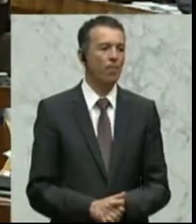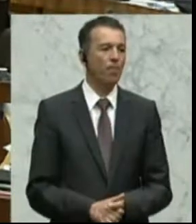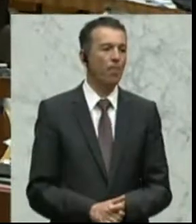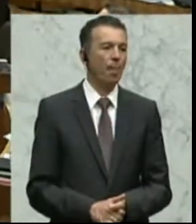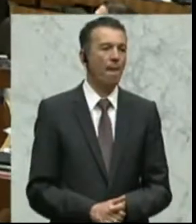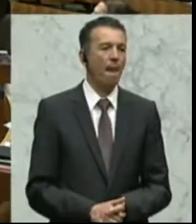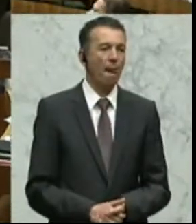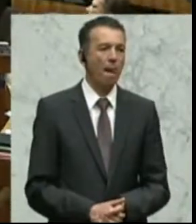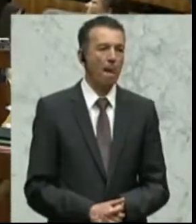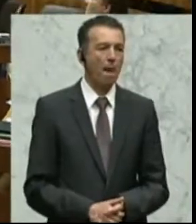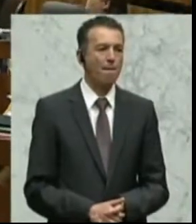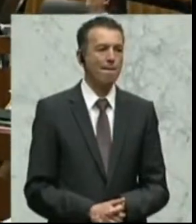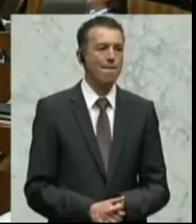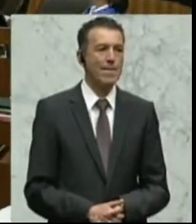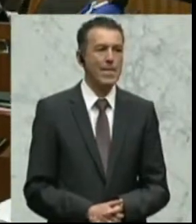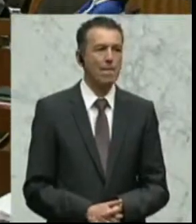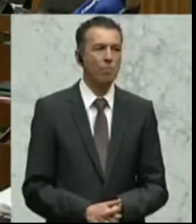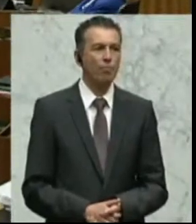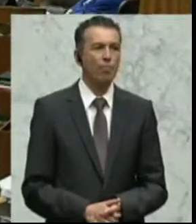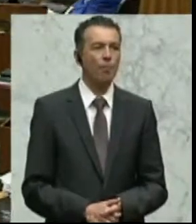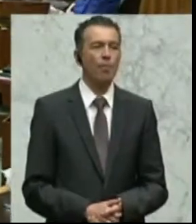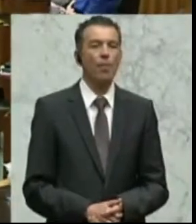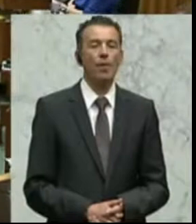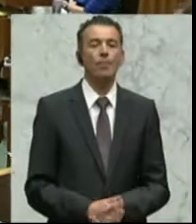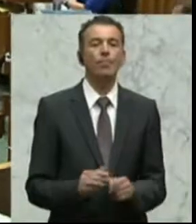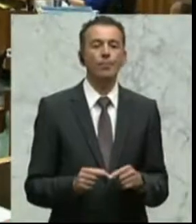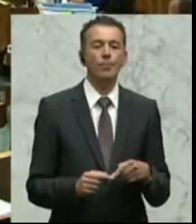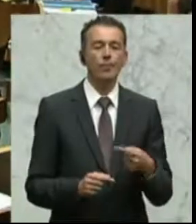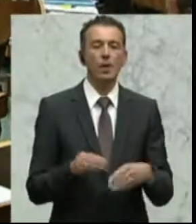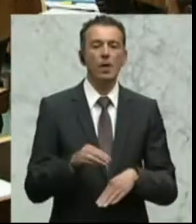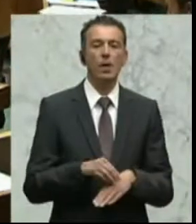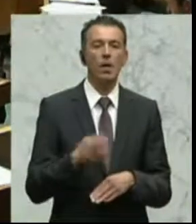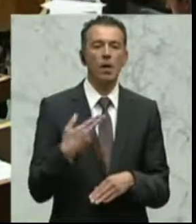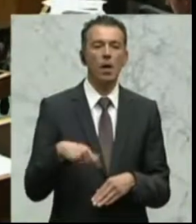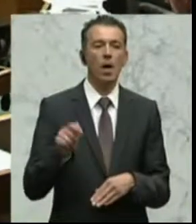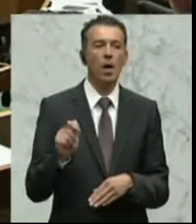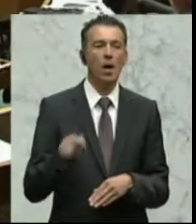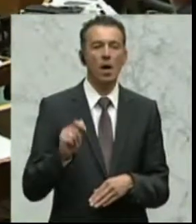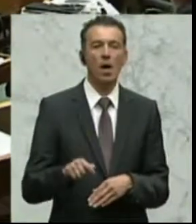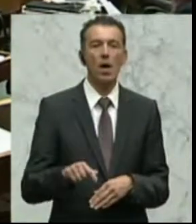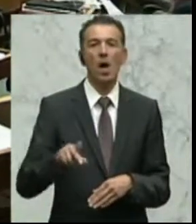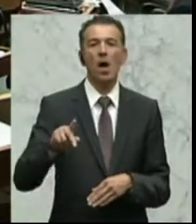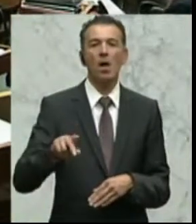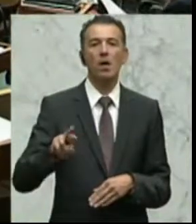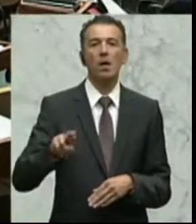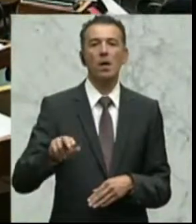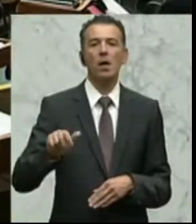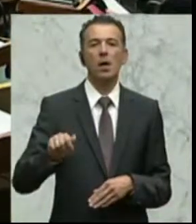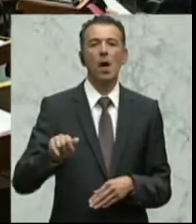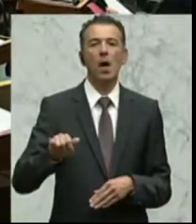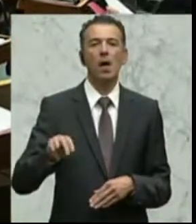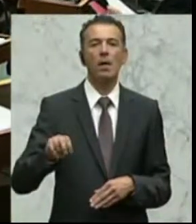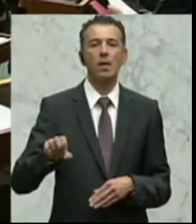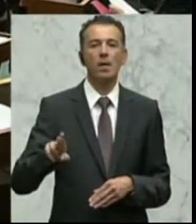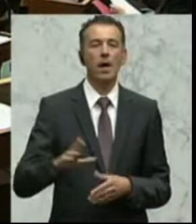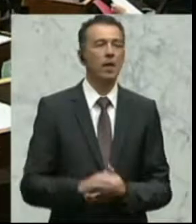Argumentiert Beate Meinl-Reisinger von den NEOS. Und als nächster Redner zu Wort gemeldet, Kai-Jan Kreiner, Finanzsprecher der